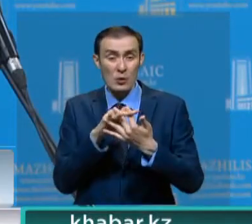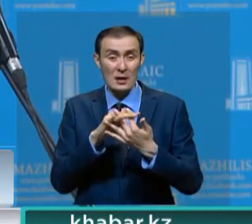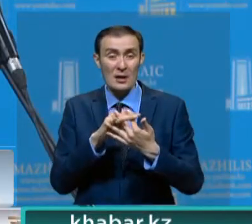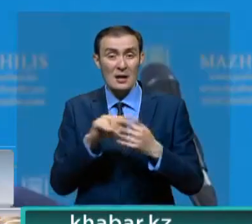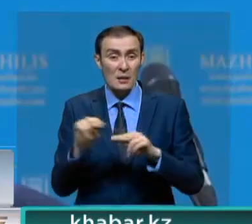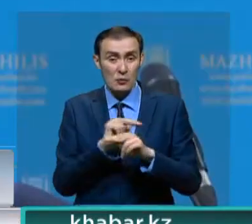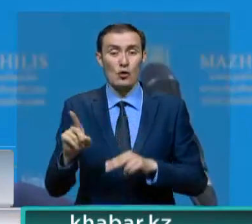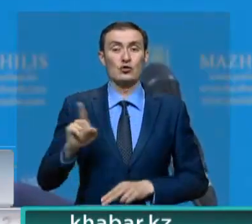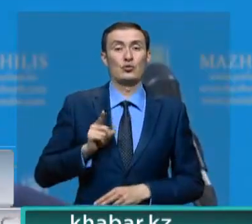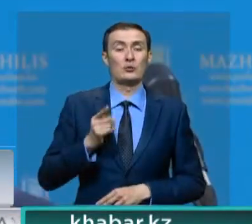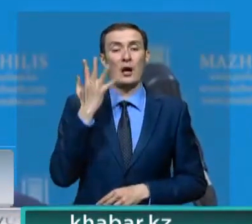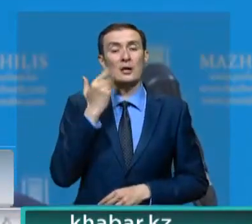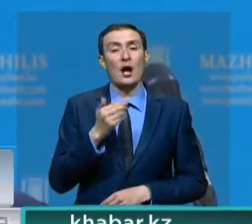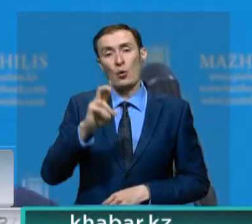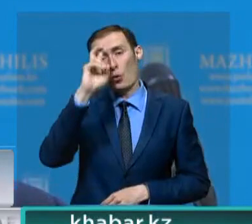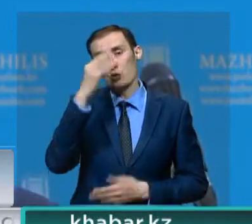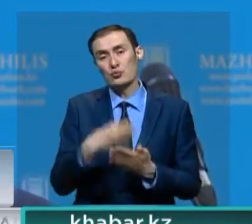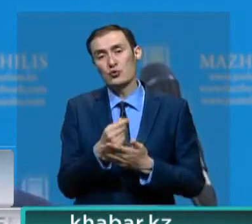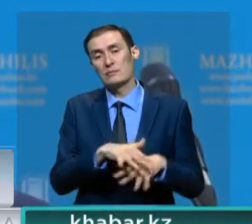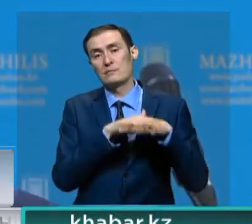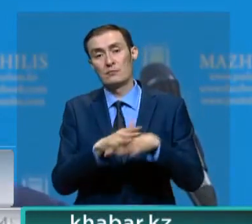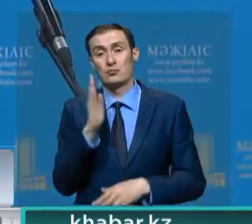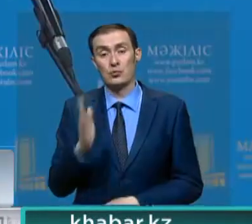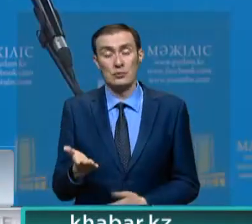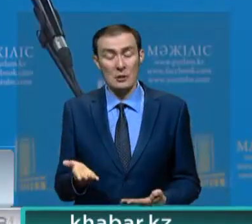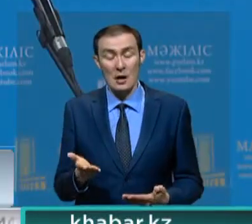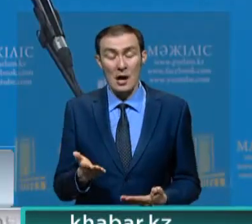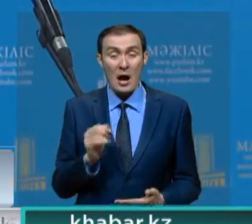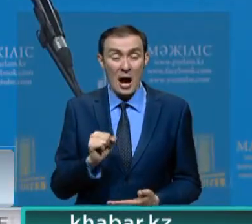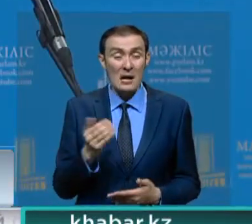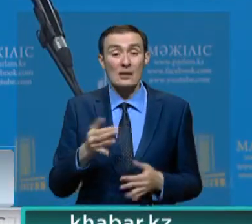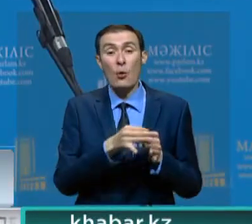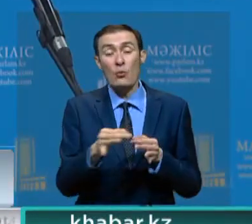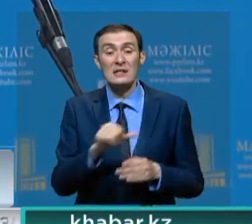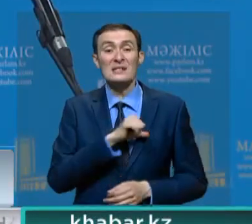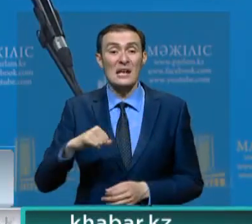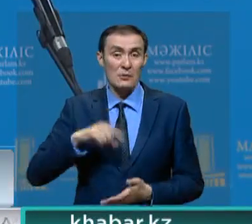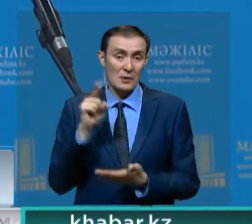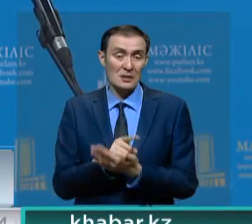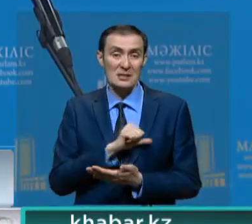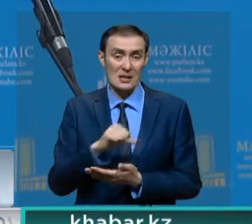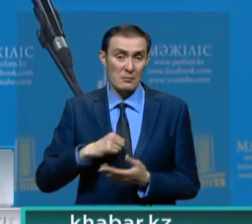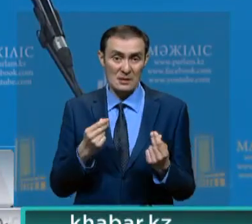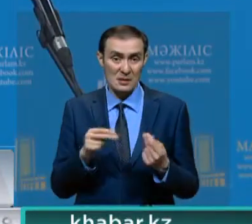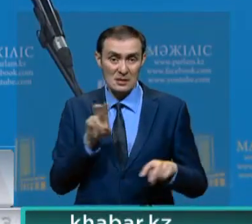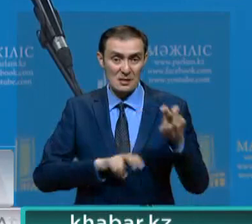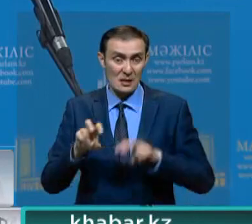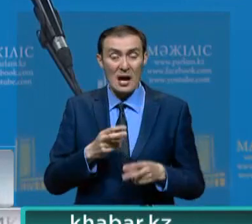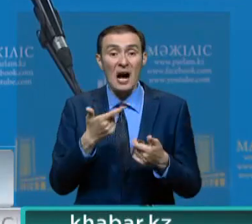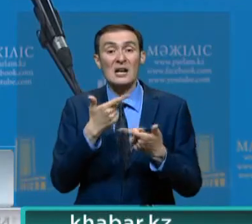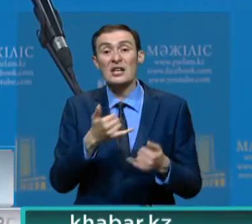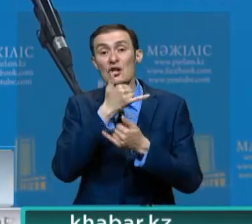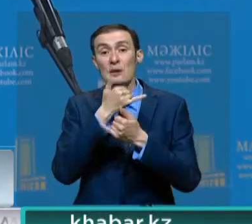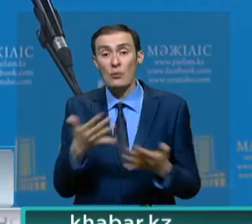заасфальтировать, мы сидим и ждем, когда с бюджета, с республиканского выделят деньги. Там, где регион может, он должен решать сам. Там, где он не